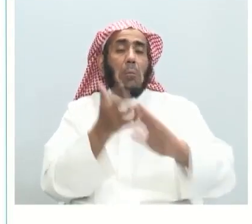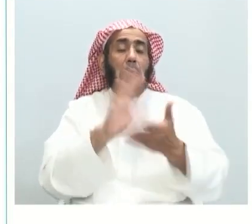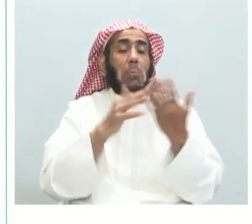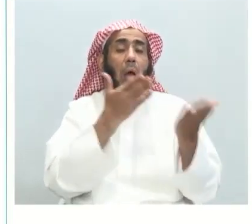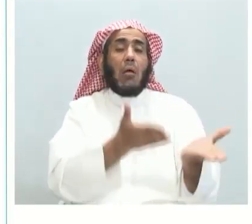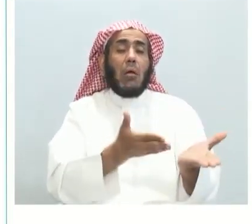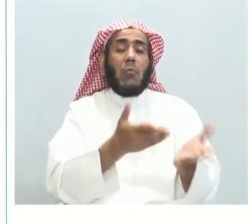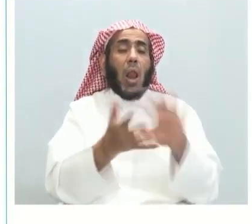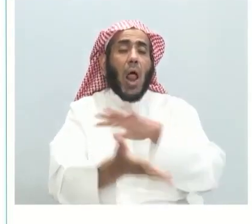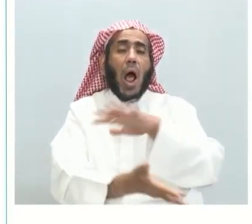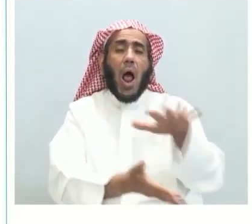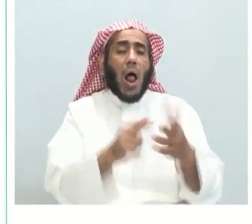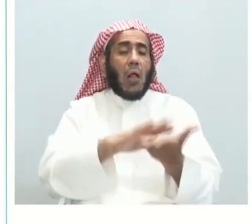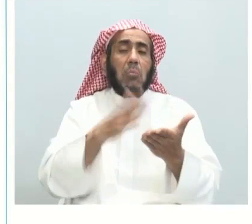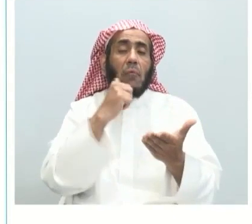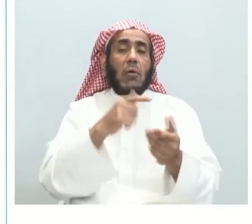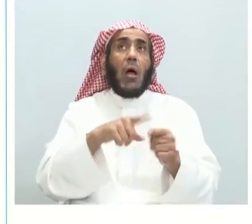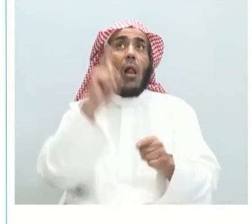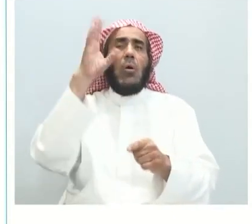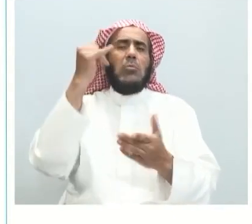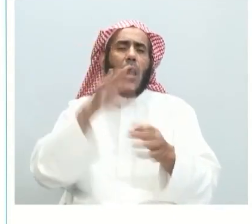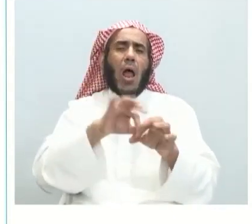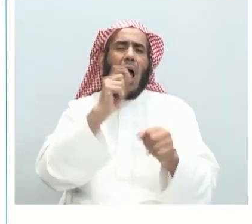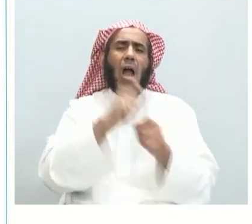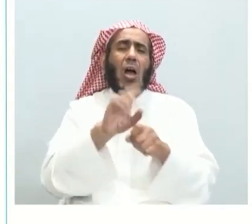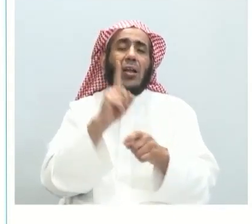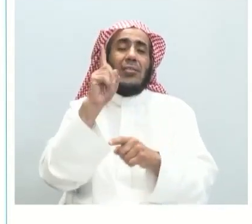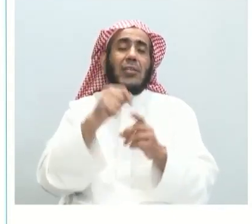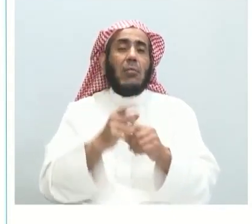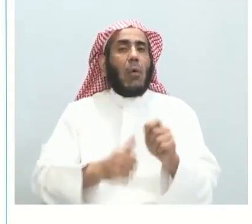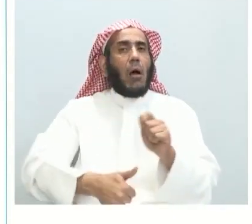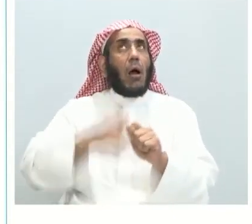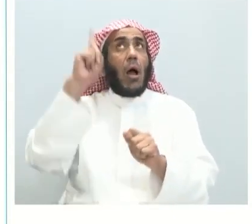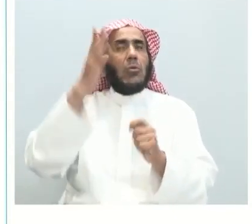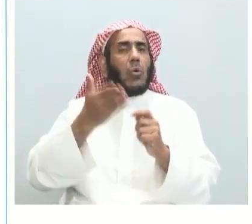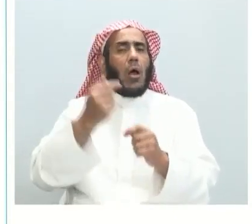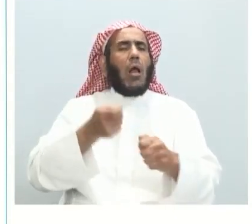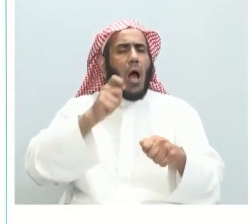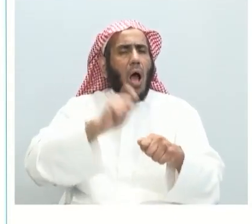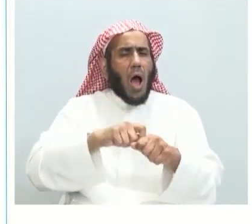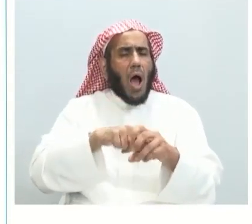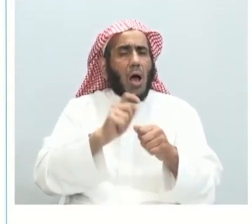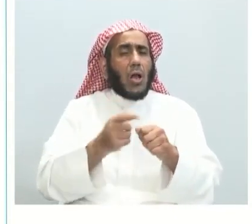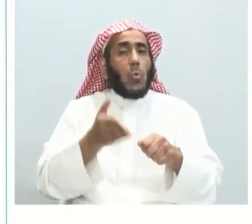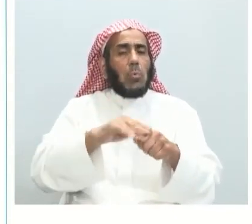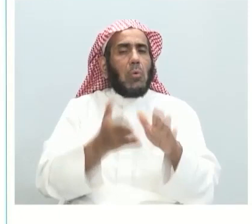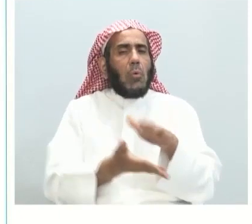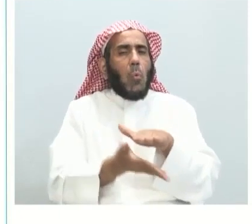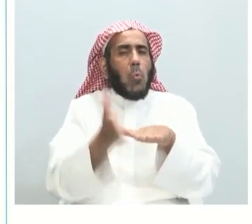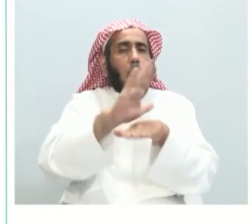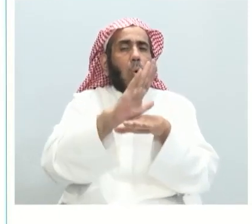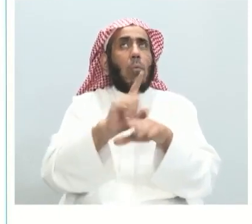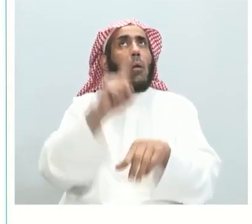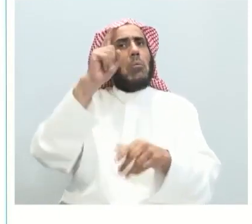شيئا مذكورا فالذي خلق الانسان من عدم قادر على خلقه وايجاده بعد ان يموت وهو